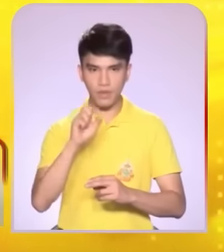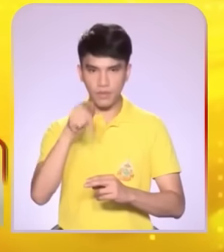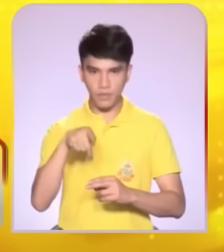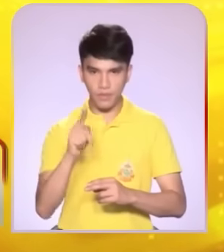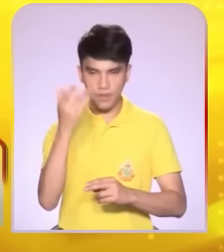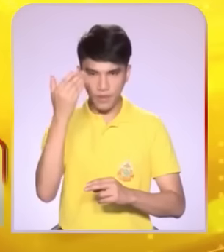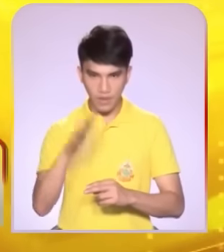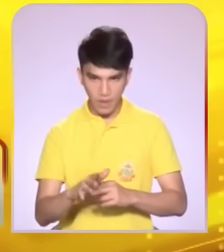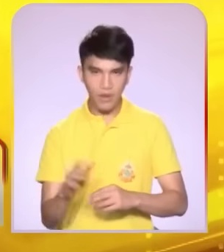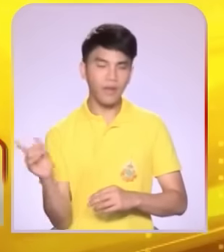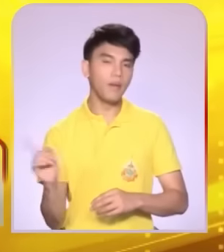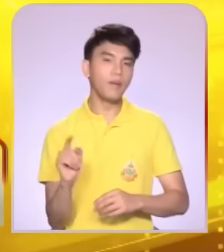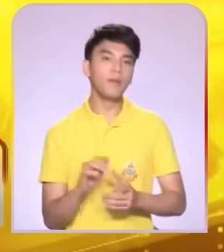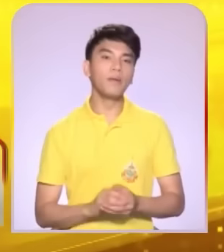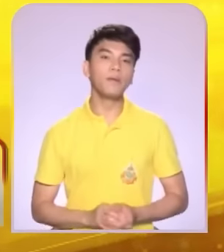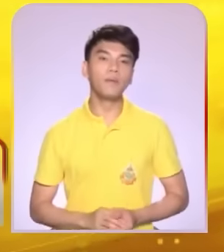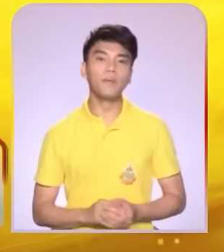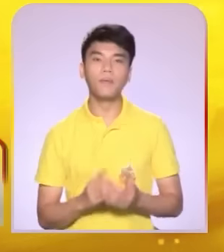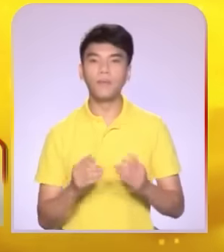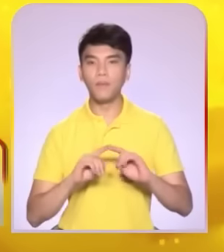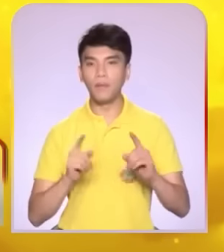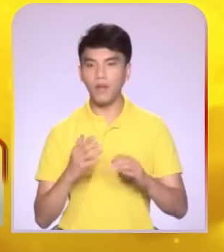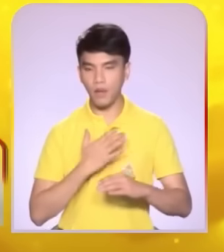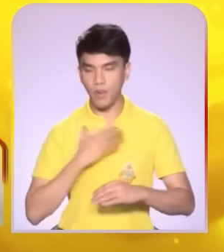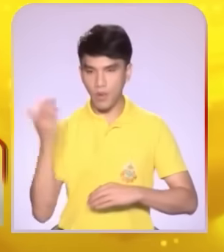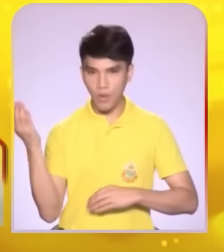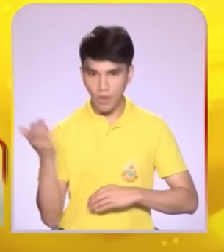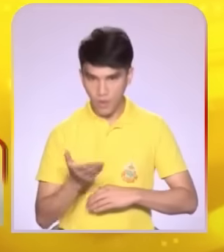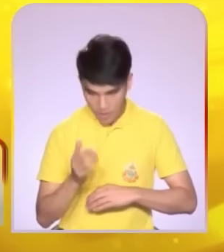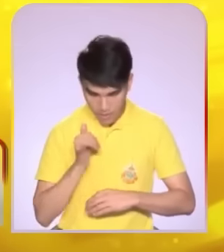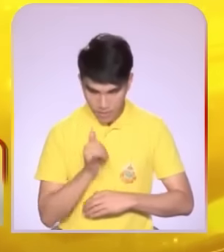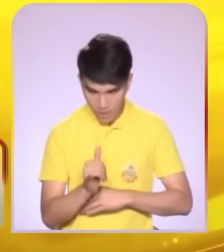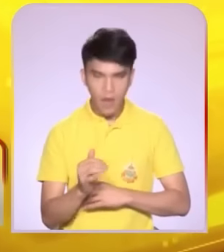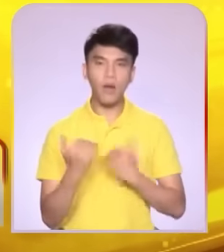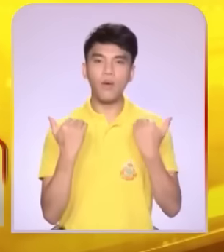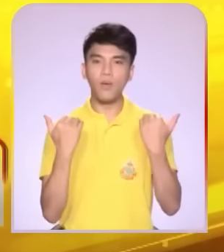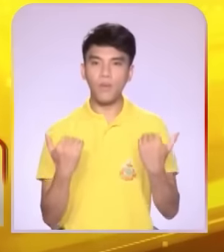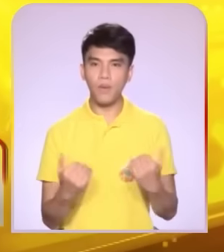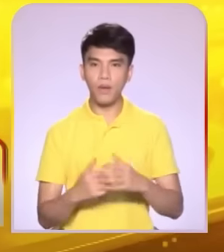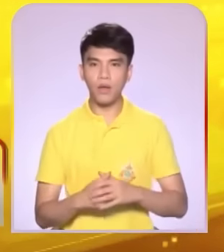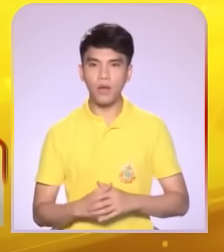มไม่รู้นะในคลิปเขาพูดถึงประทีปไหนนะครับแต่ประทีปที่ผมเชิญเรียนเชิญมาออกรายการวันนี้ฮะ